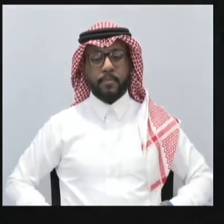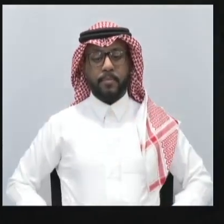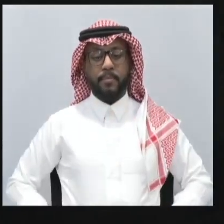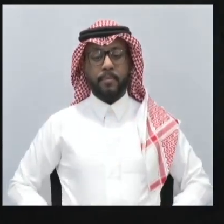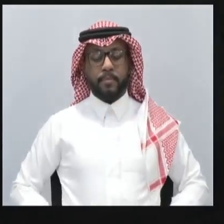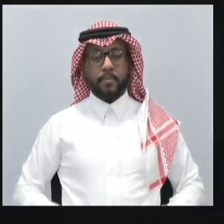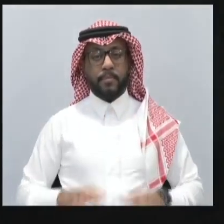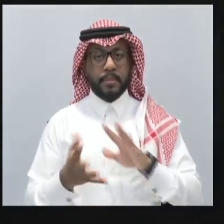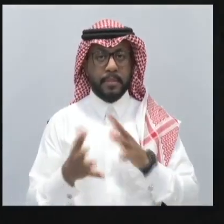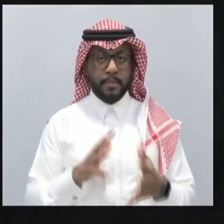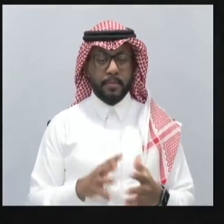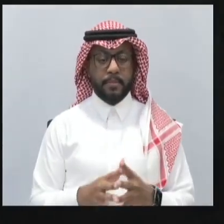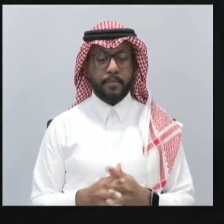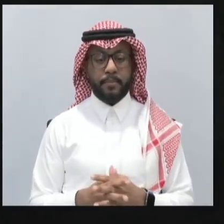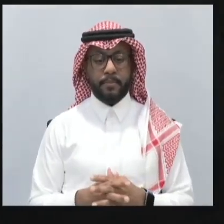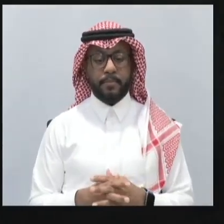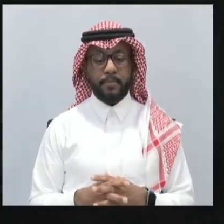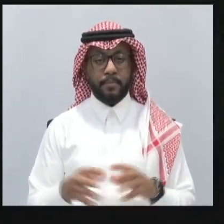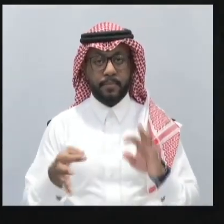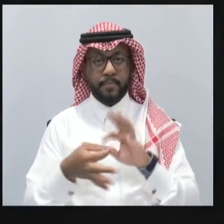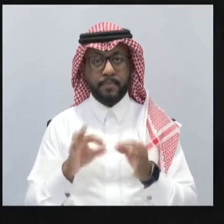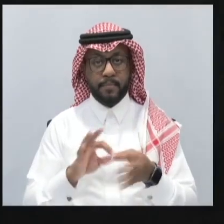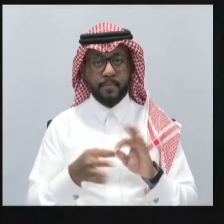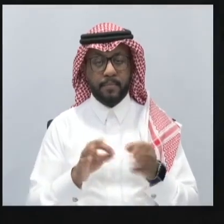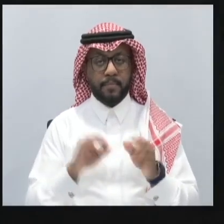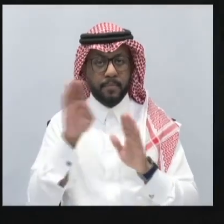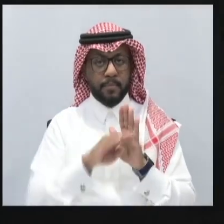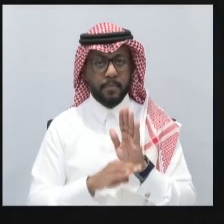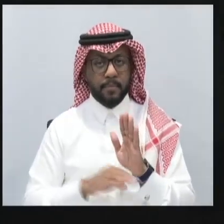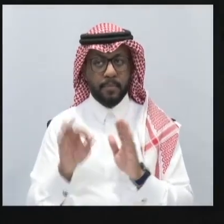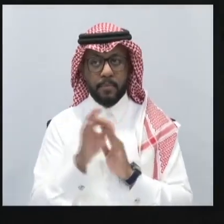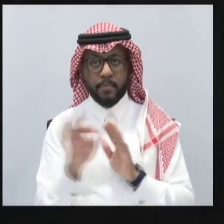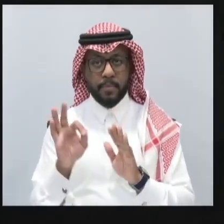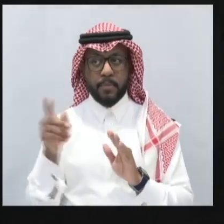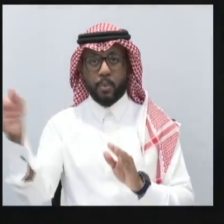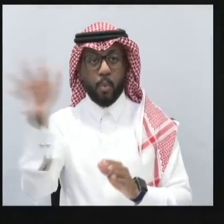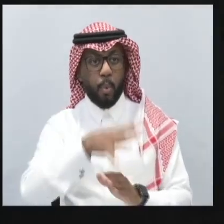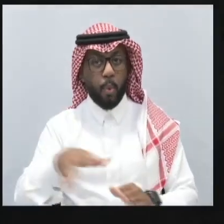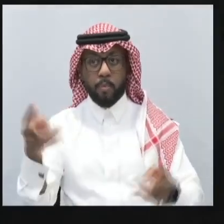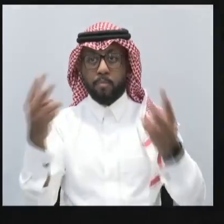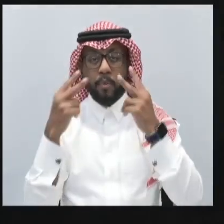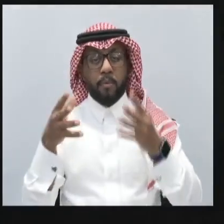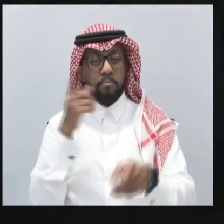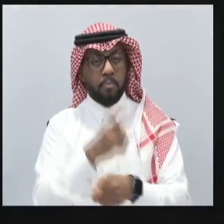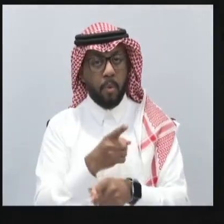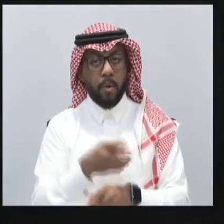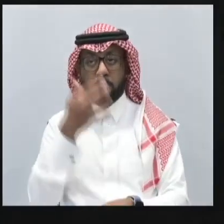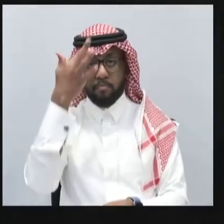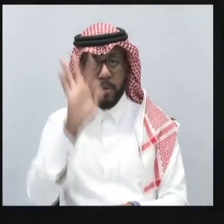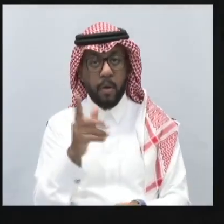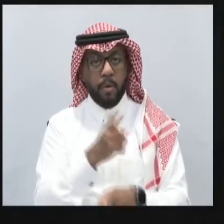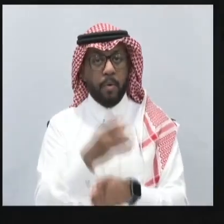يقول اصف ترتيب هالاشياء تتكلم فيه قدام زملائك وقدام معلمك او